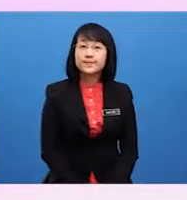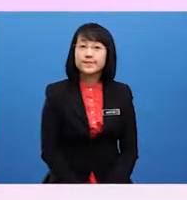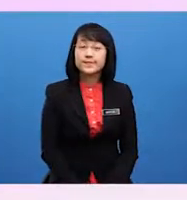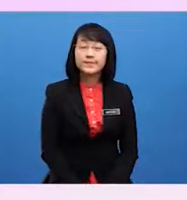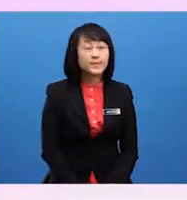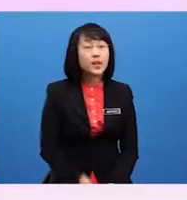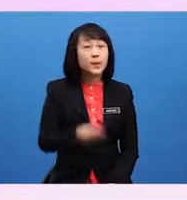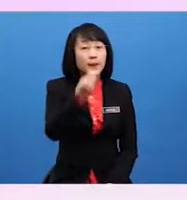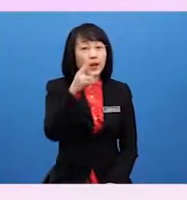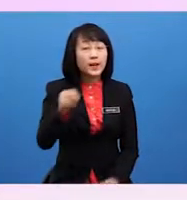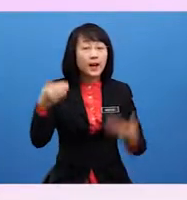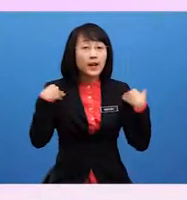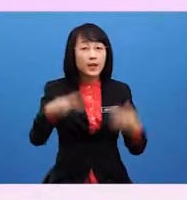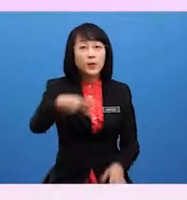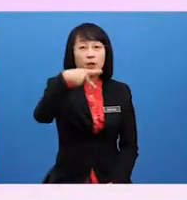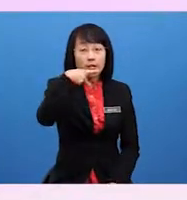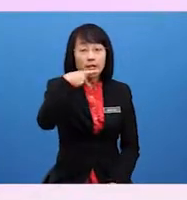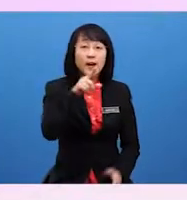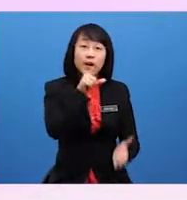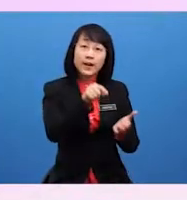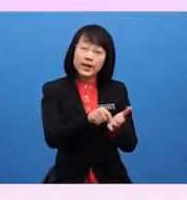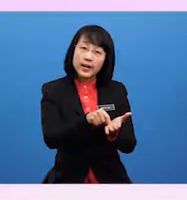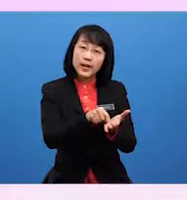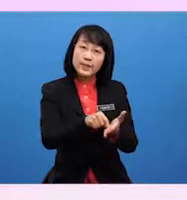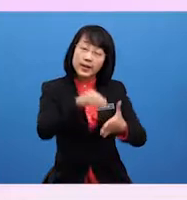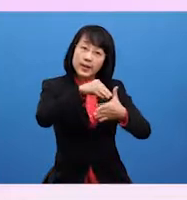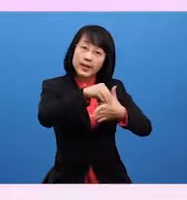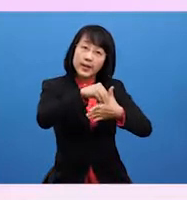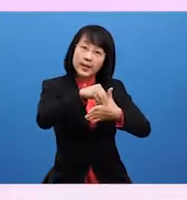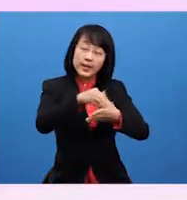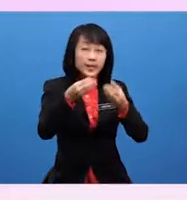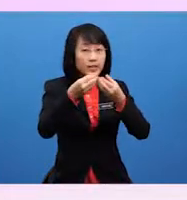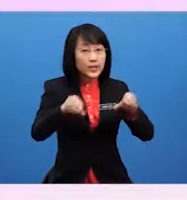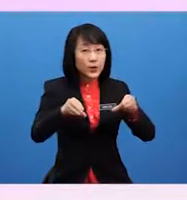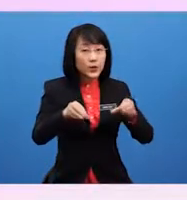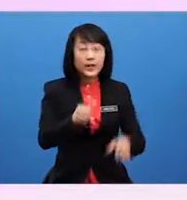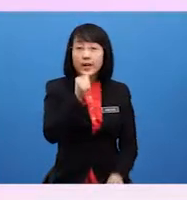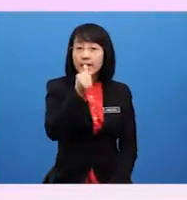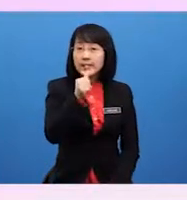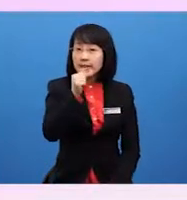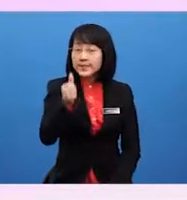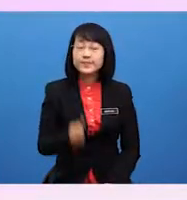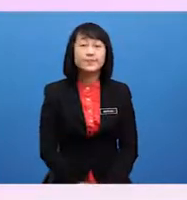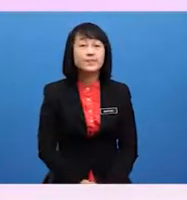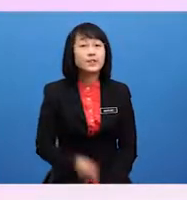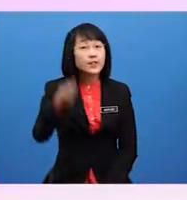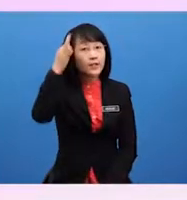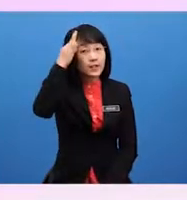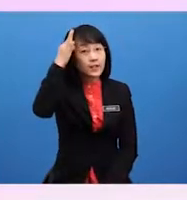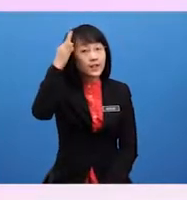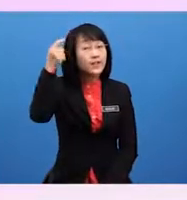ayam, daging, telur dan kekacang. Boleh murid-murid fikirkan contoh lain?